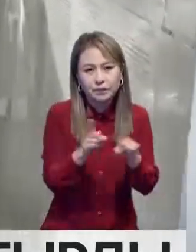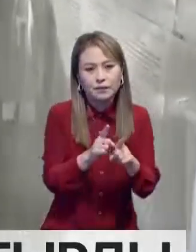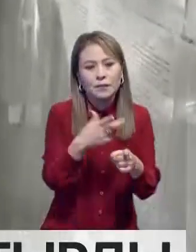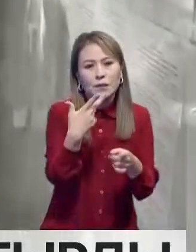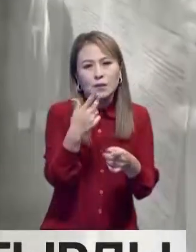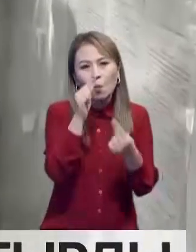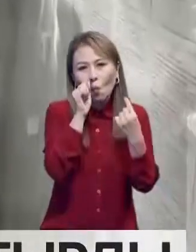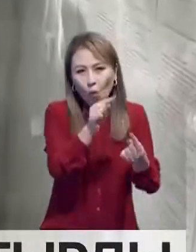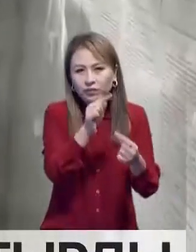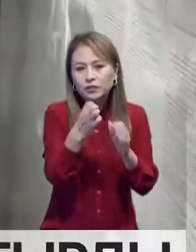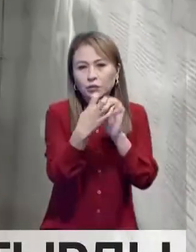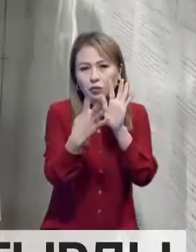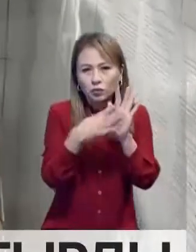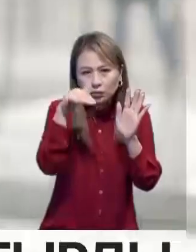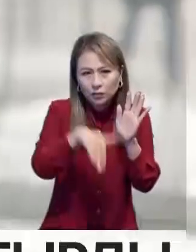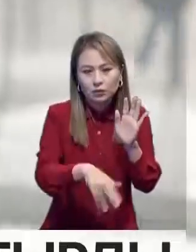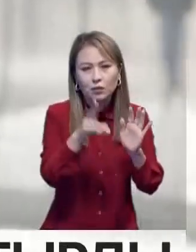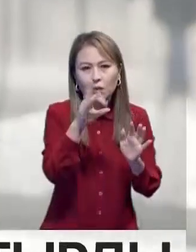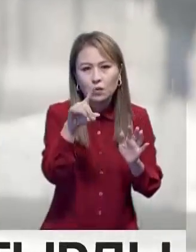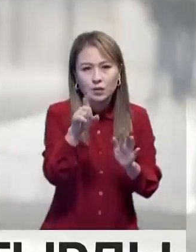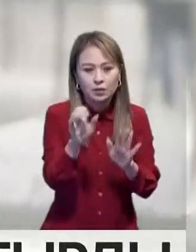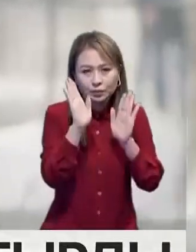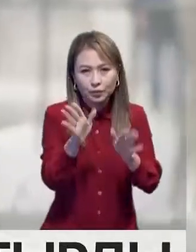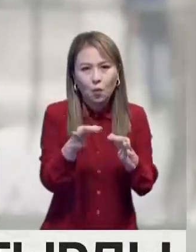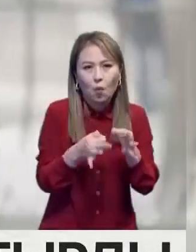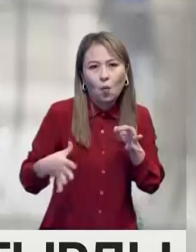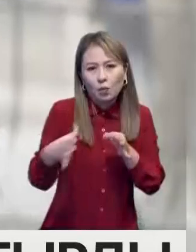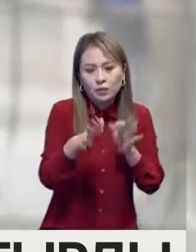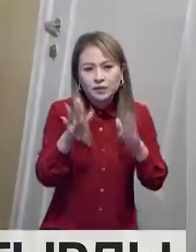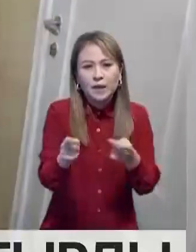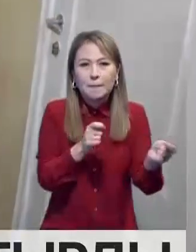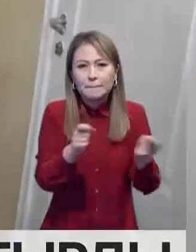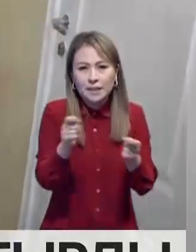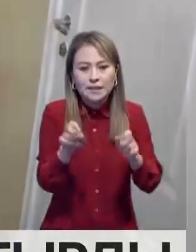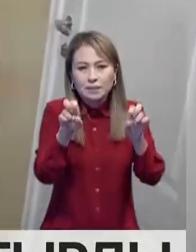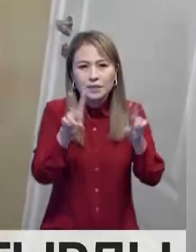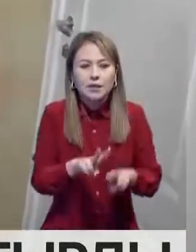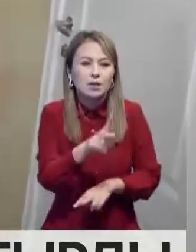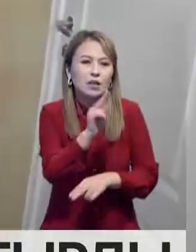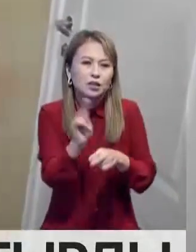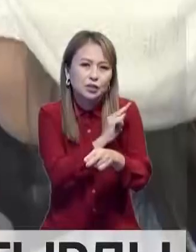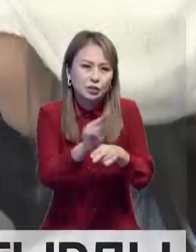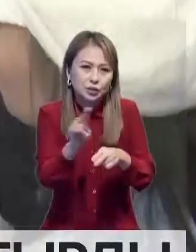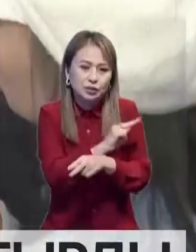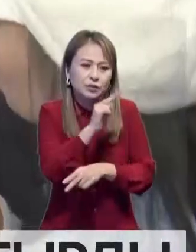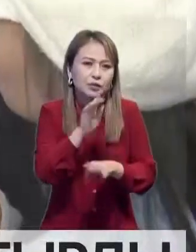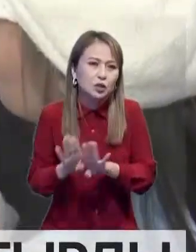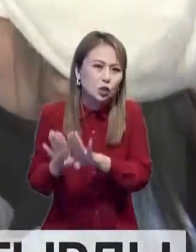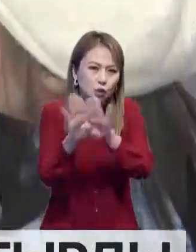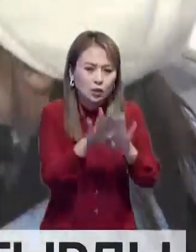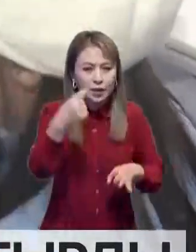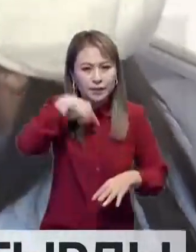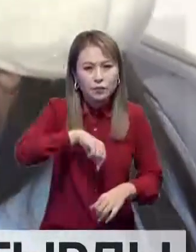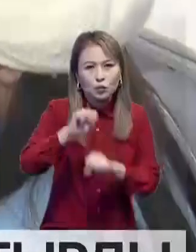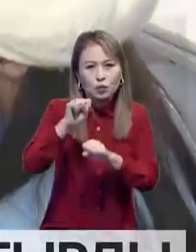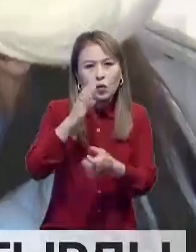екпеге қосымша 19 000 доза жеткізіледі. Облыстық денсаулық сақтау басқармасының мамандары емдеу мекемелерінде жаппай иммундау жүріп